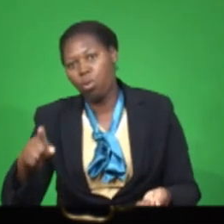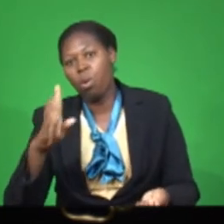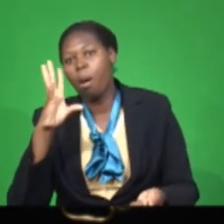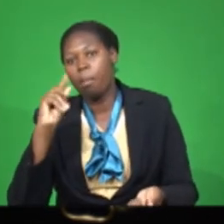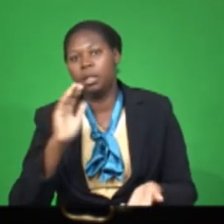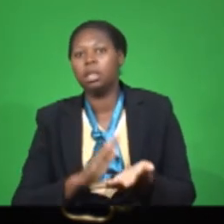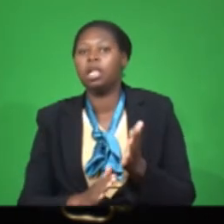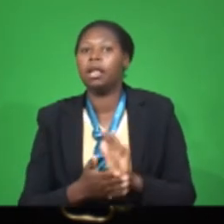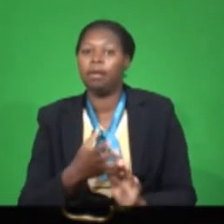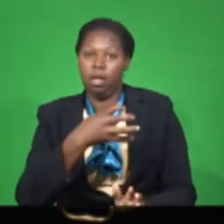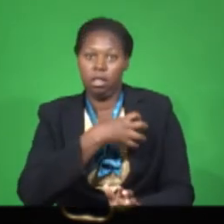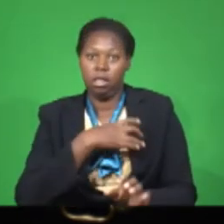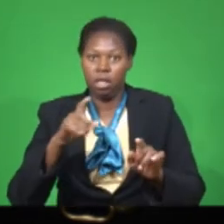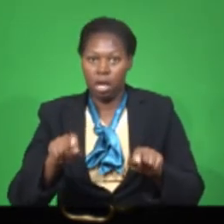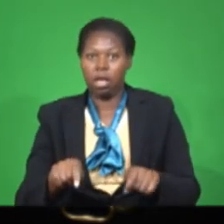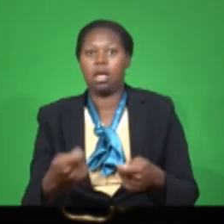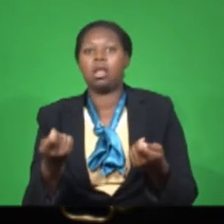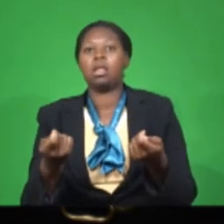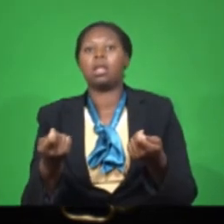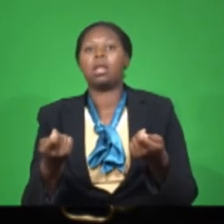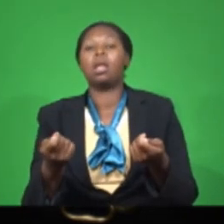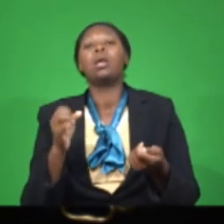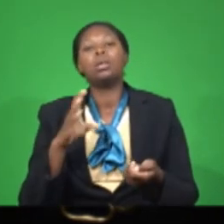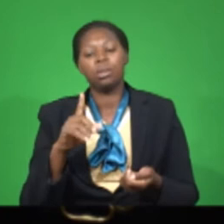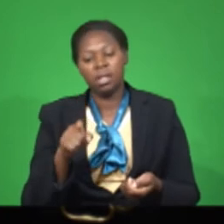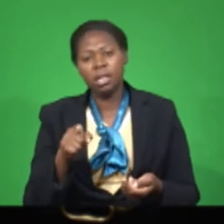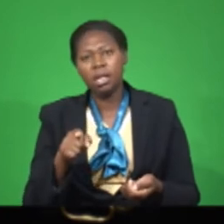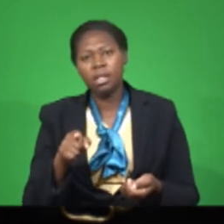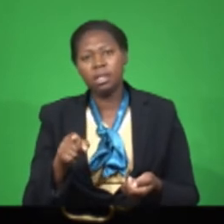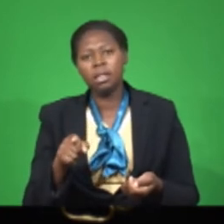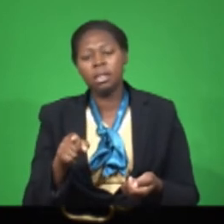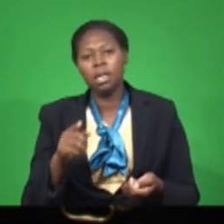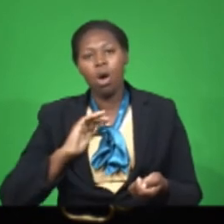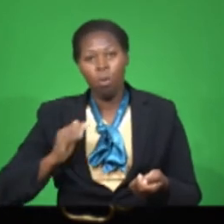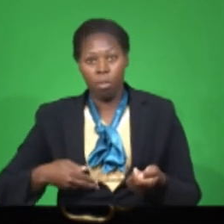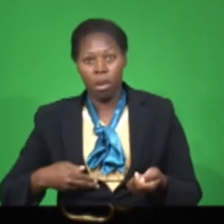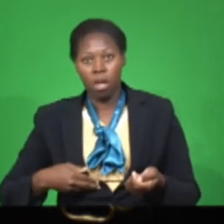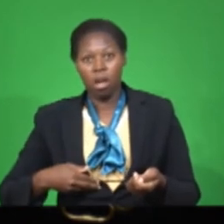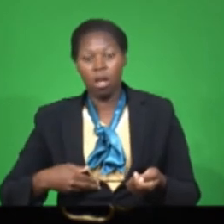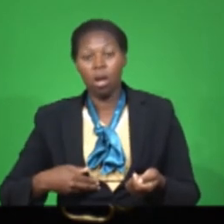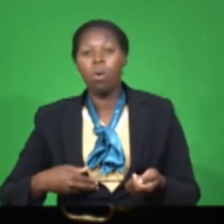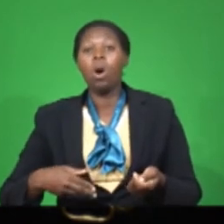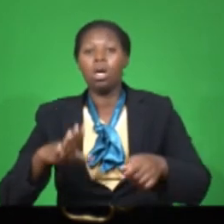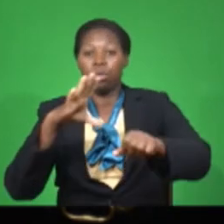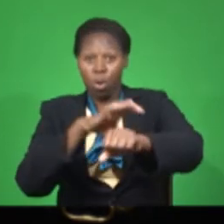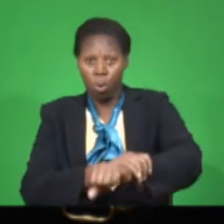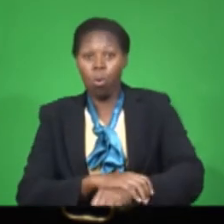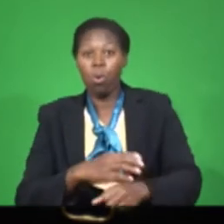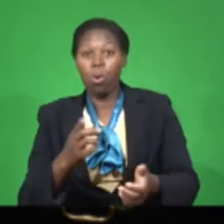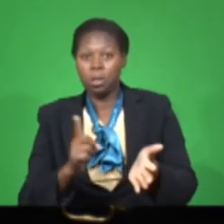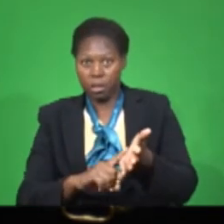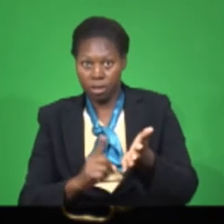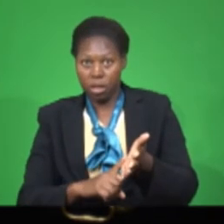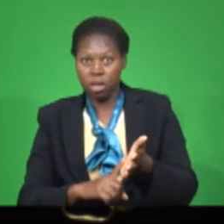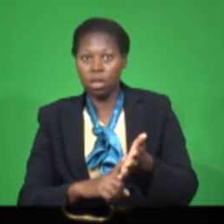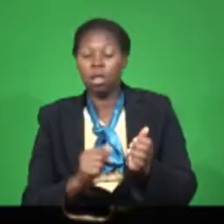akabatwa ari paupombwe. Ndobva vamundundurudza ndobva vauya naye kuna Jesu. Zvikanzi murayiro waMozisi unoti kana